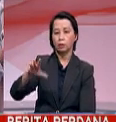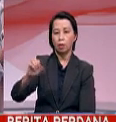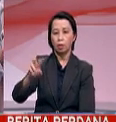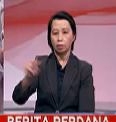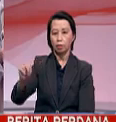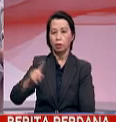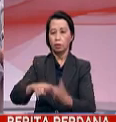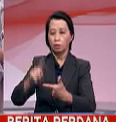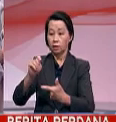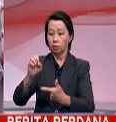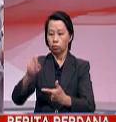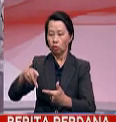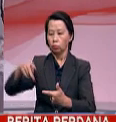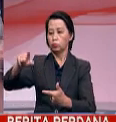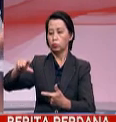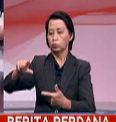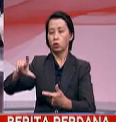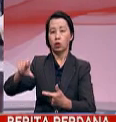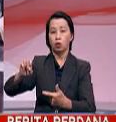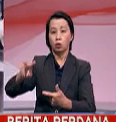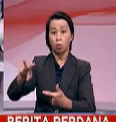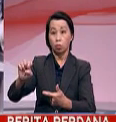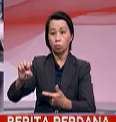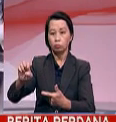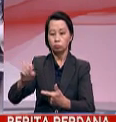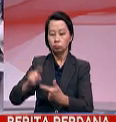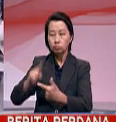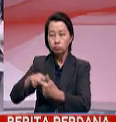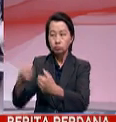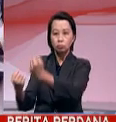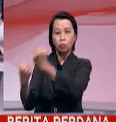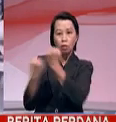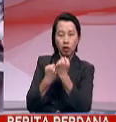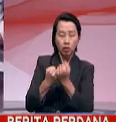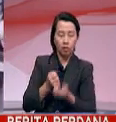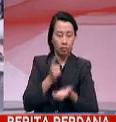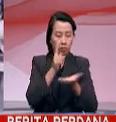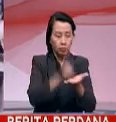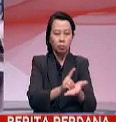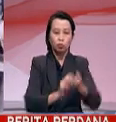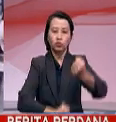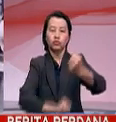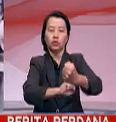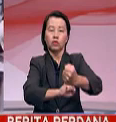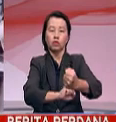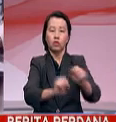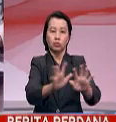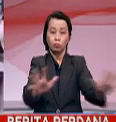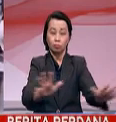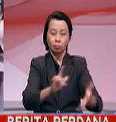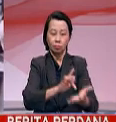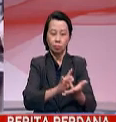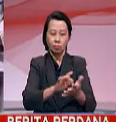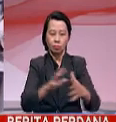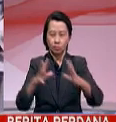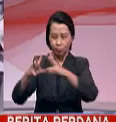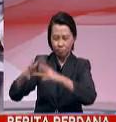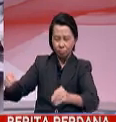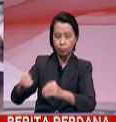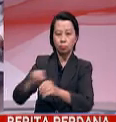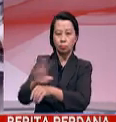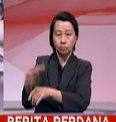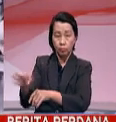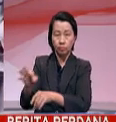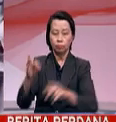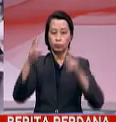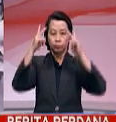Top Glove Corporation Berhad. Ia sebagai tanda sokongan kepada petugas kesihatan dalam memerangi COVID-19. Perdana